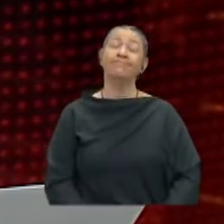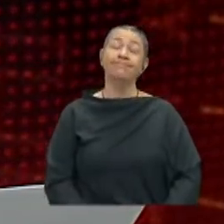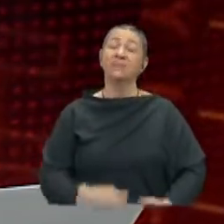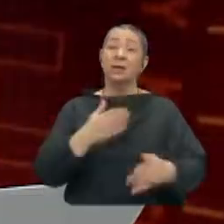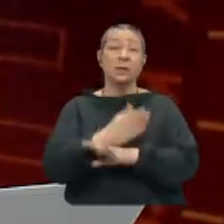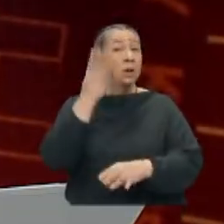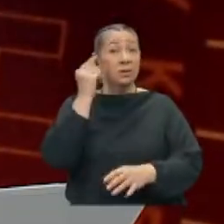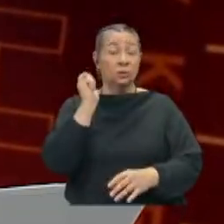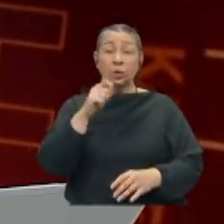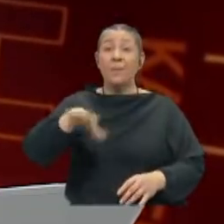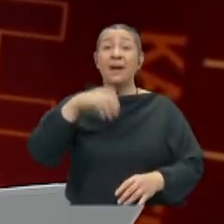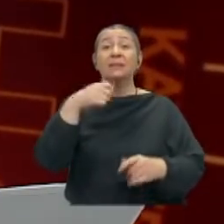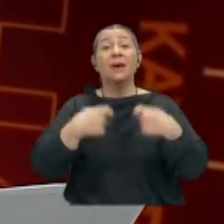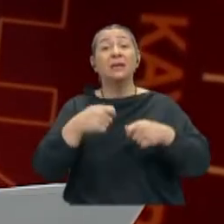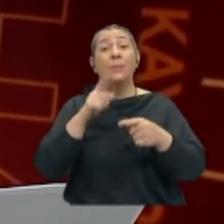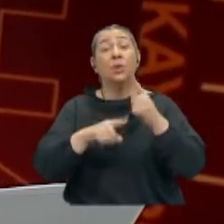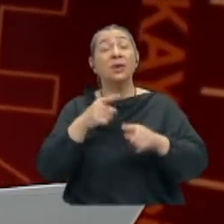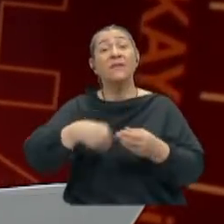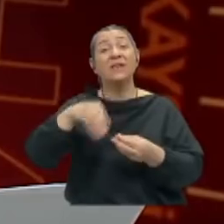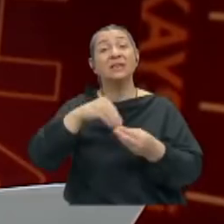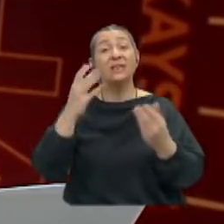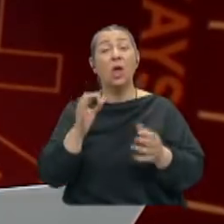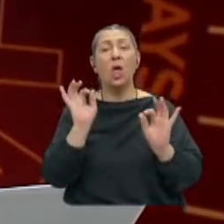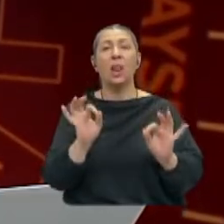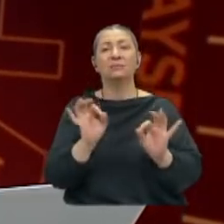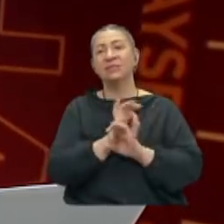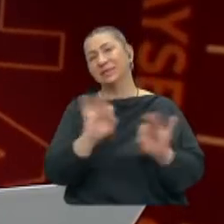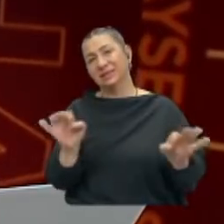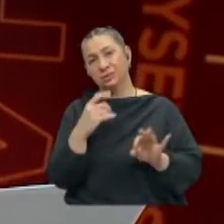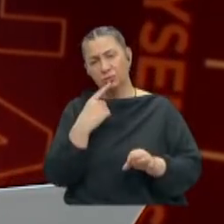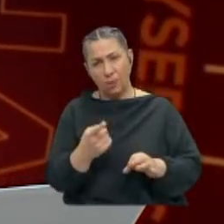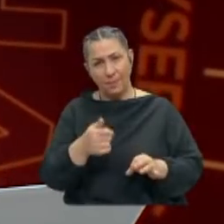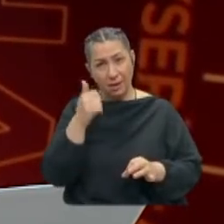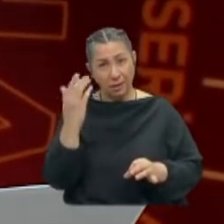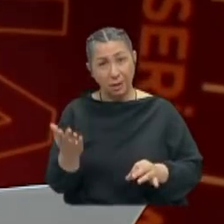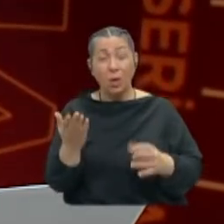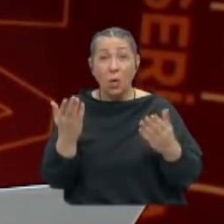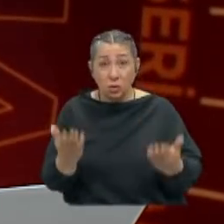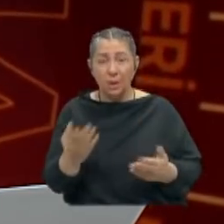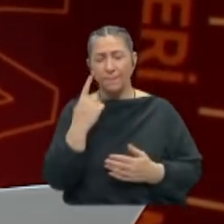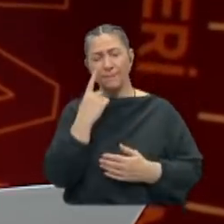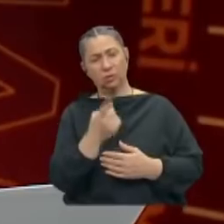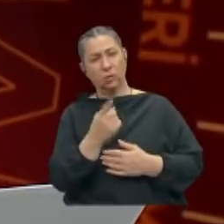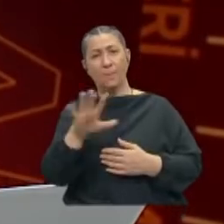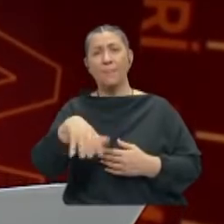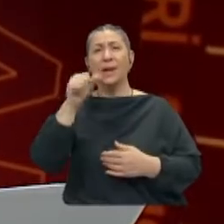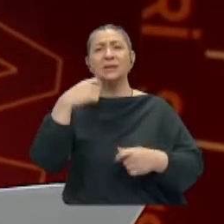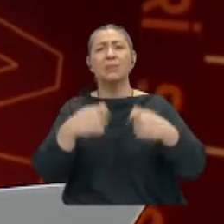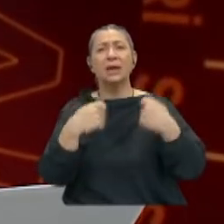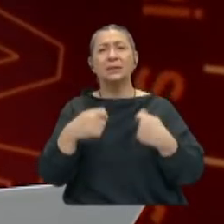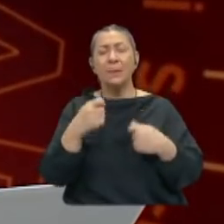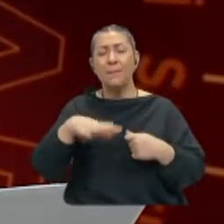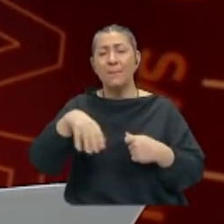Gerçekten anlamak güç. Merkez Bankası'nın politika faizini önemsizleştirdik diyor bakan. Oysa bakıyorsunuz Merkez